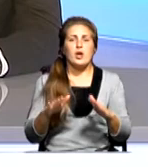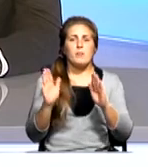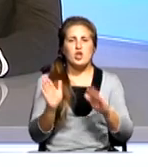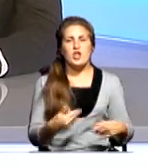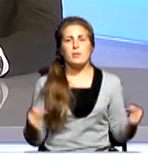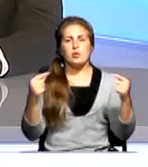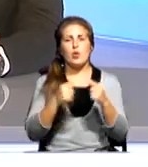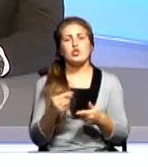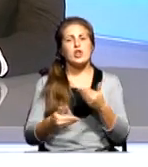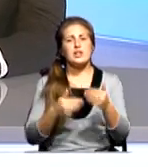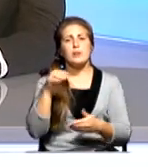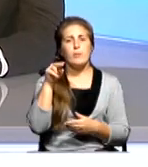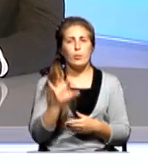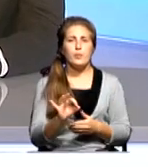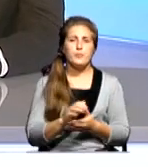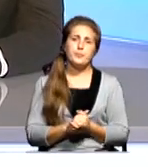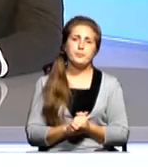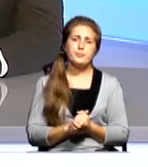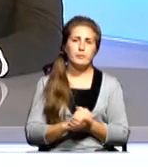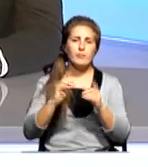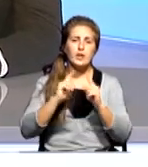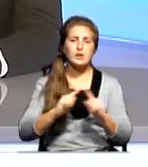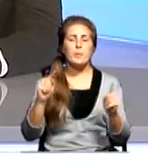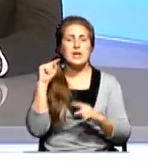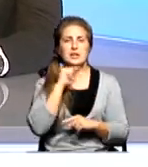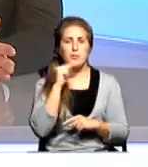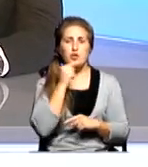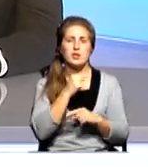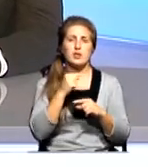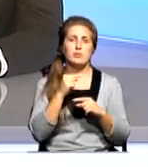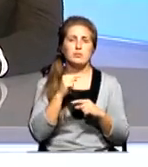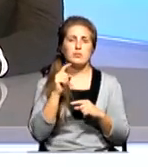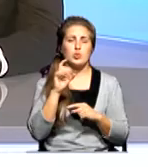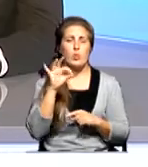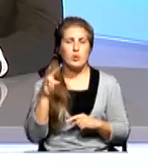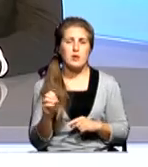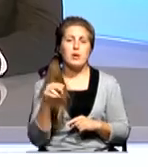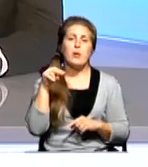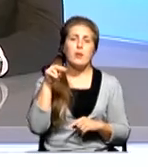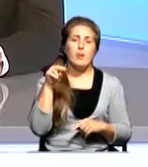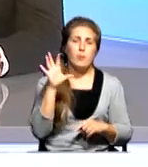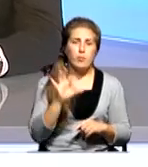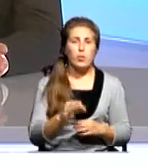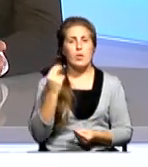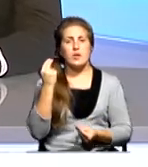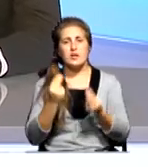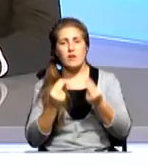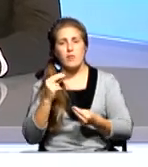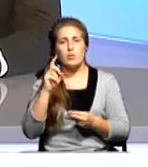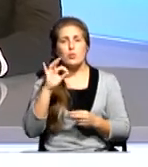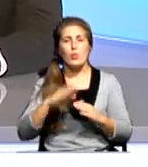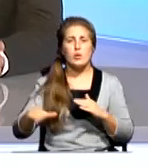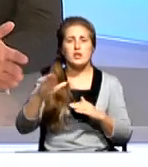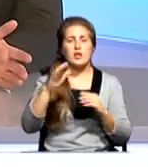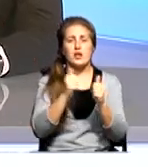определенные шаги по особой экономической зоне до по игровой зоне в районе южного